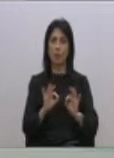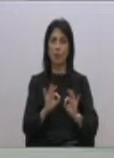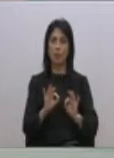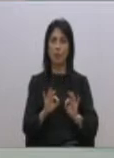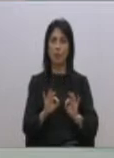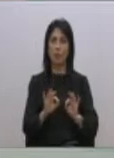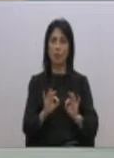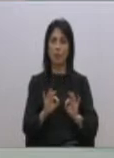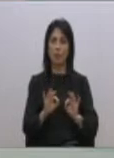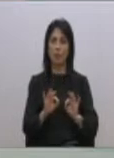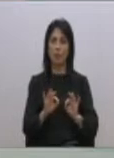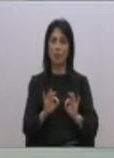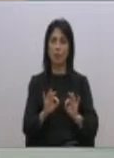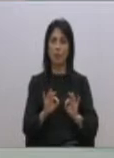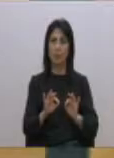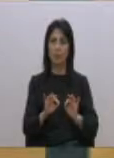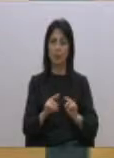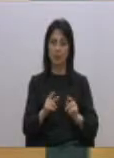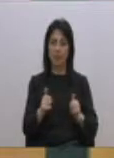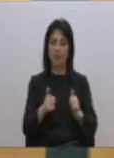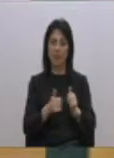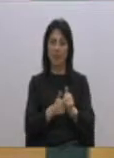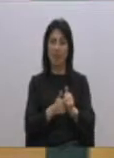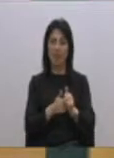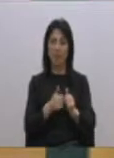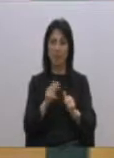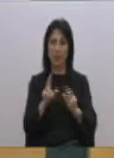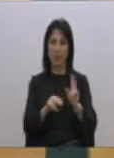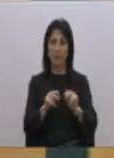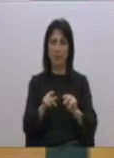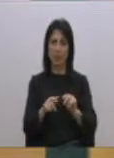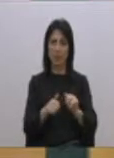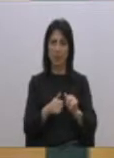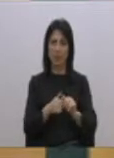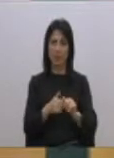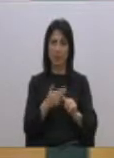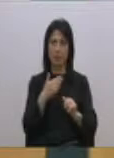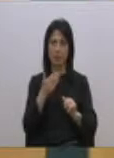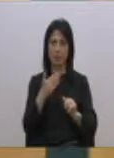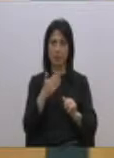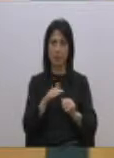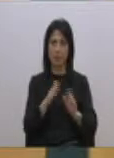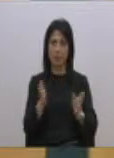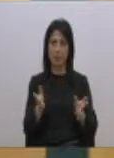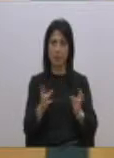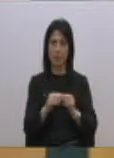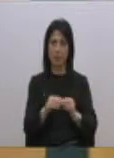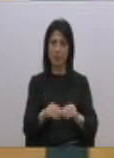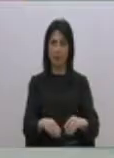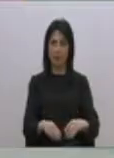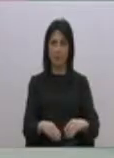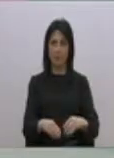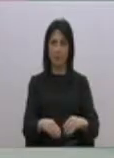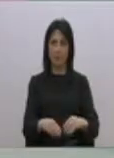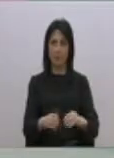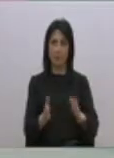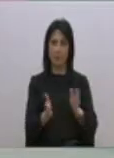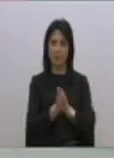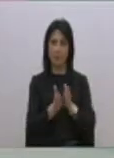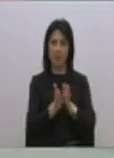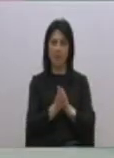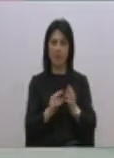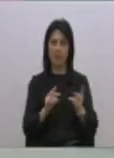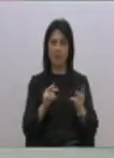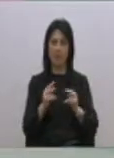divot. Tam de uit sulebe, bimo cu dama, strunga i toalis. Tam o sulebe, și gândea ce am zis, etien. Tam de uit sulebe, bimo cu